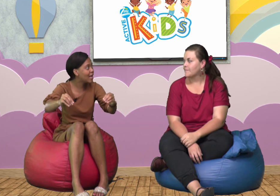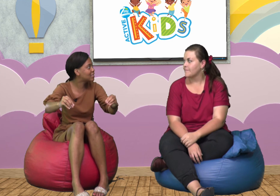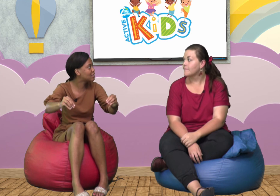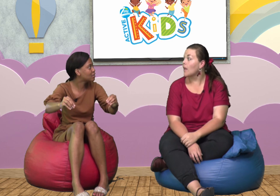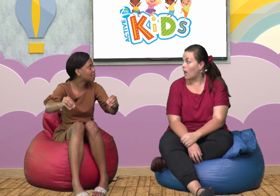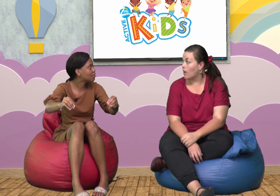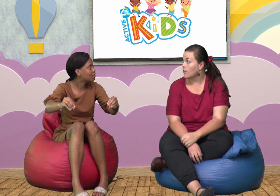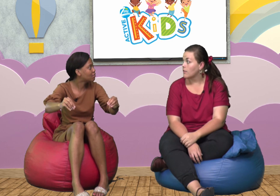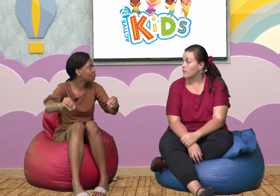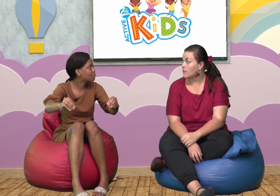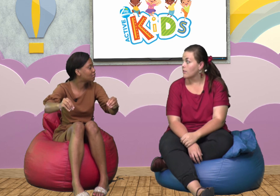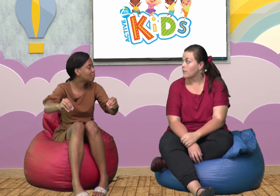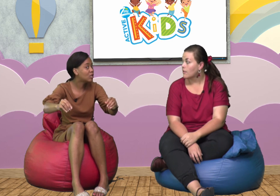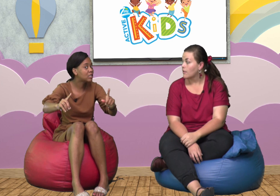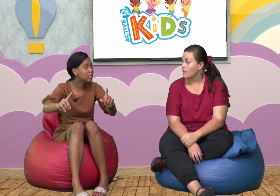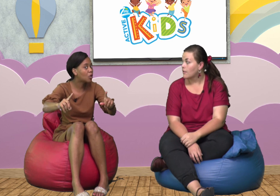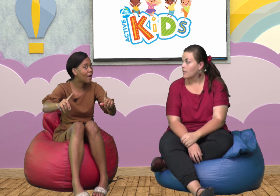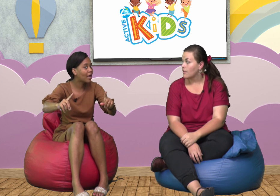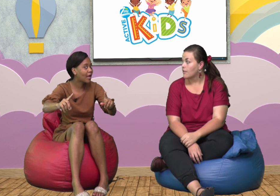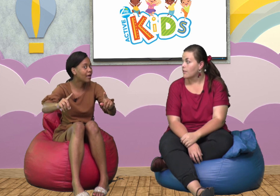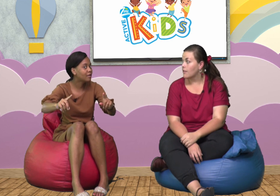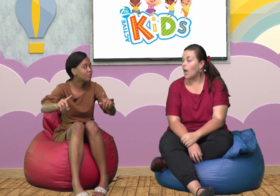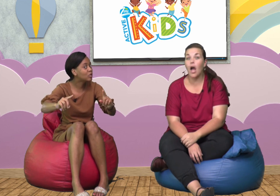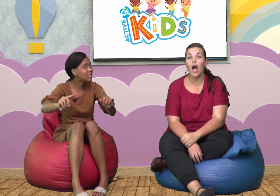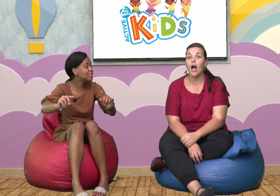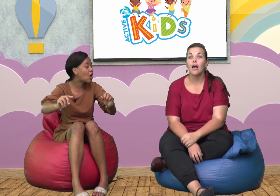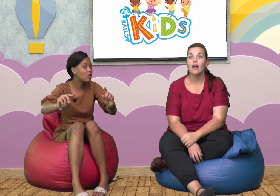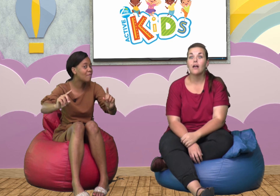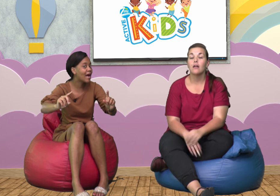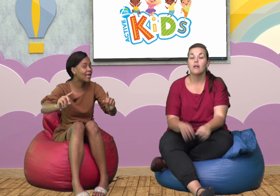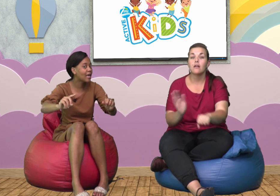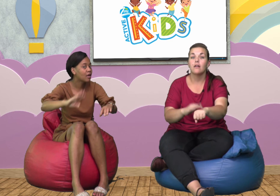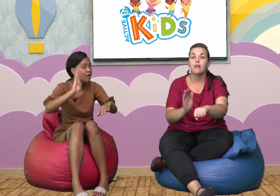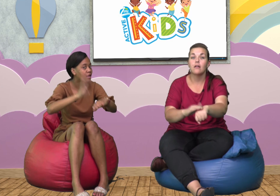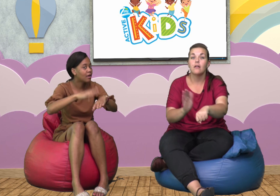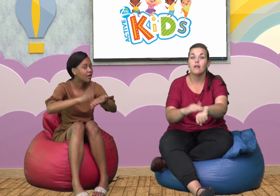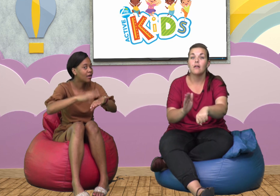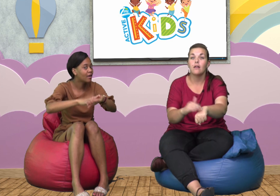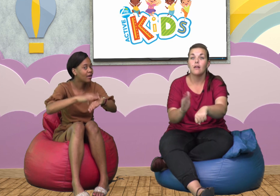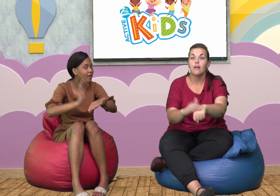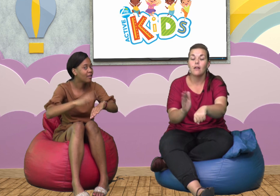die huis. Ja. Moenie stout maakie. Ah. Moenie stout maakie.